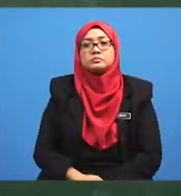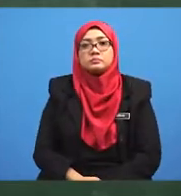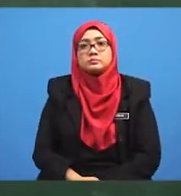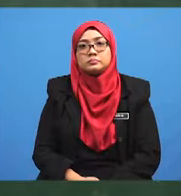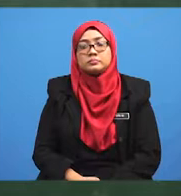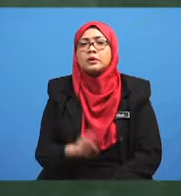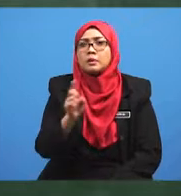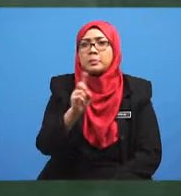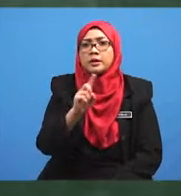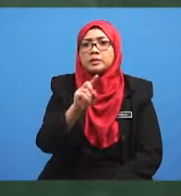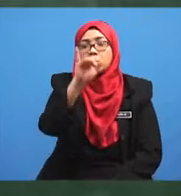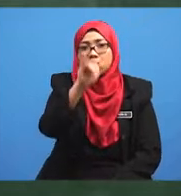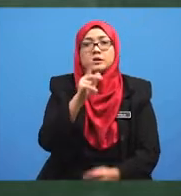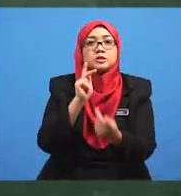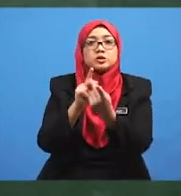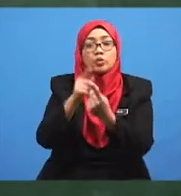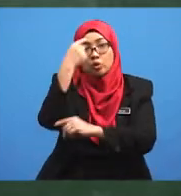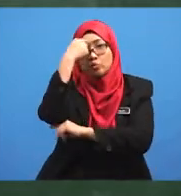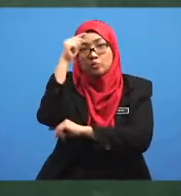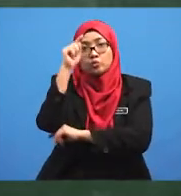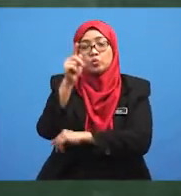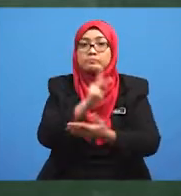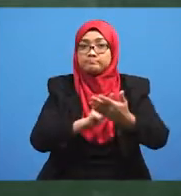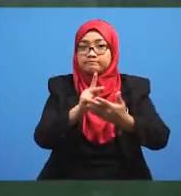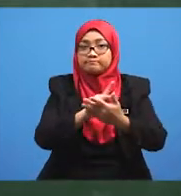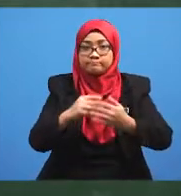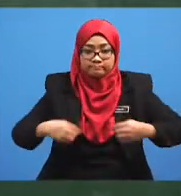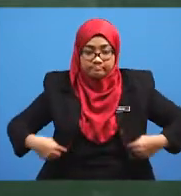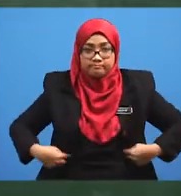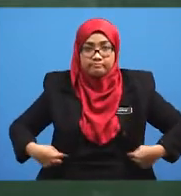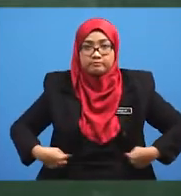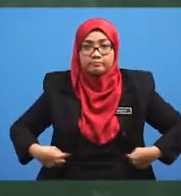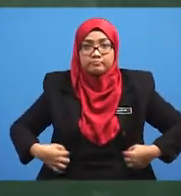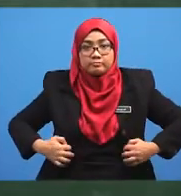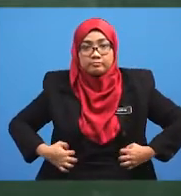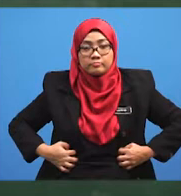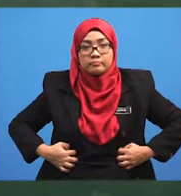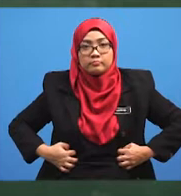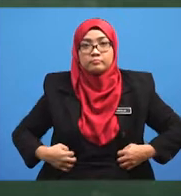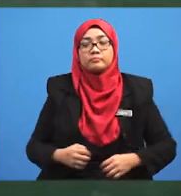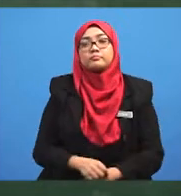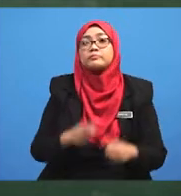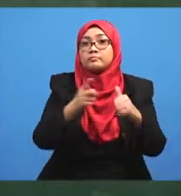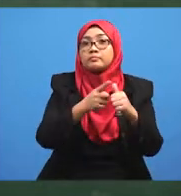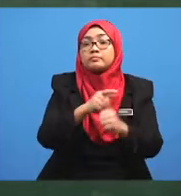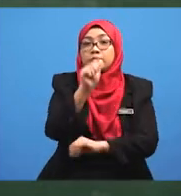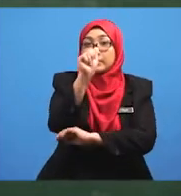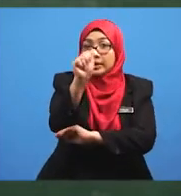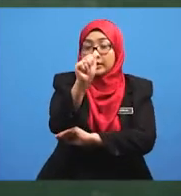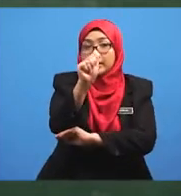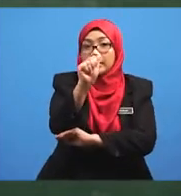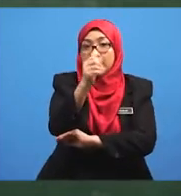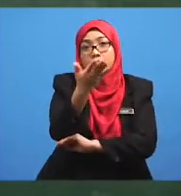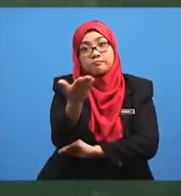Sampel manakah yang paling sesuai untuk pemeriksaan ginjal? A, kolbat 60,